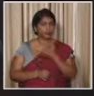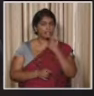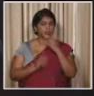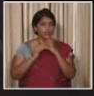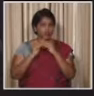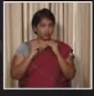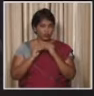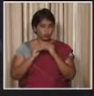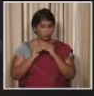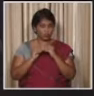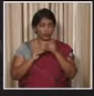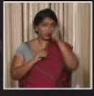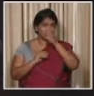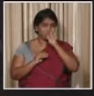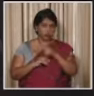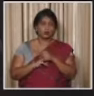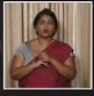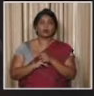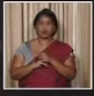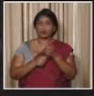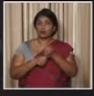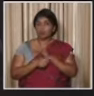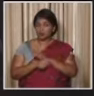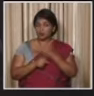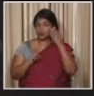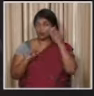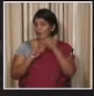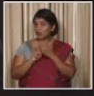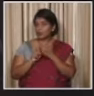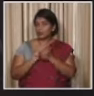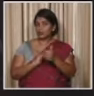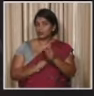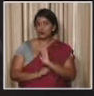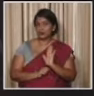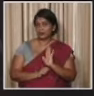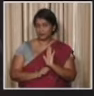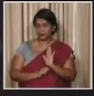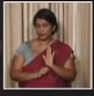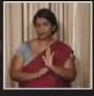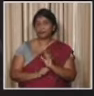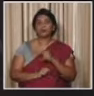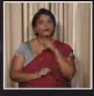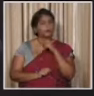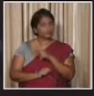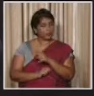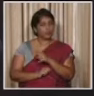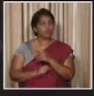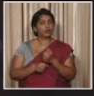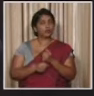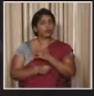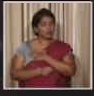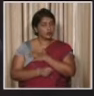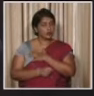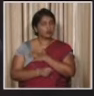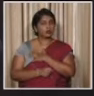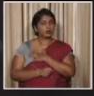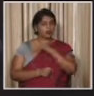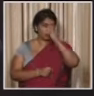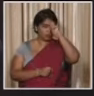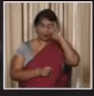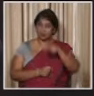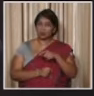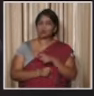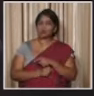සුදුලූණු වංචා කරුවේ මේක කොරෝනා වලට සම්බන්ධ කාරණයක් නිසා නෙමෙයි. එතකොට ඒ ගෝඨාභය රාජපක්ෂ